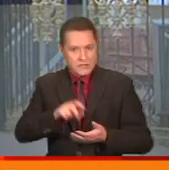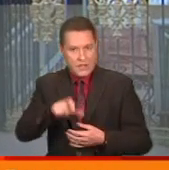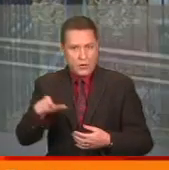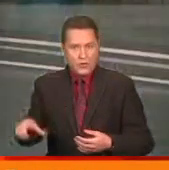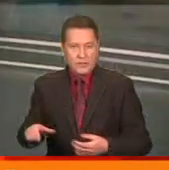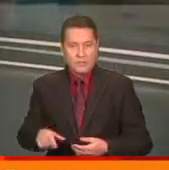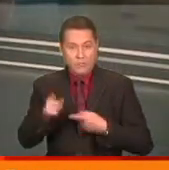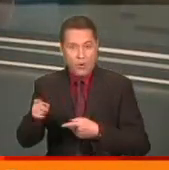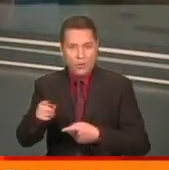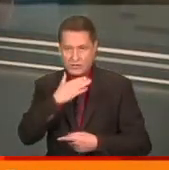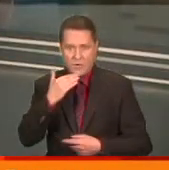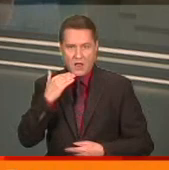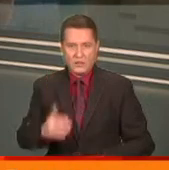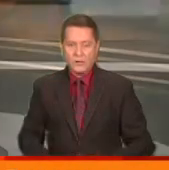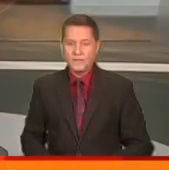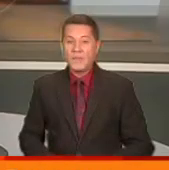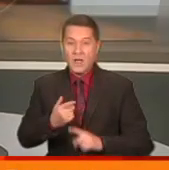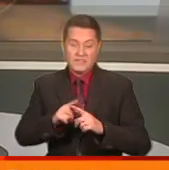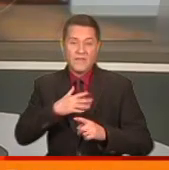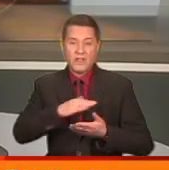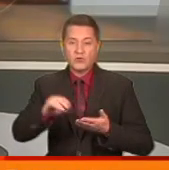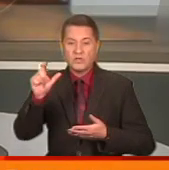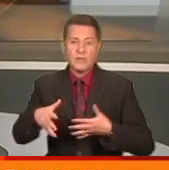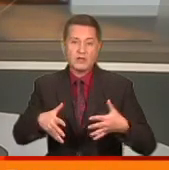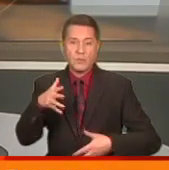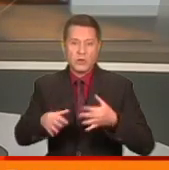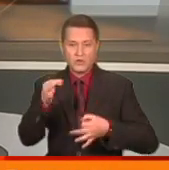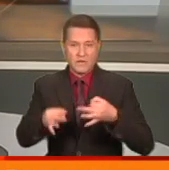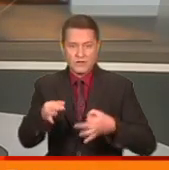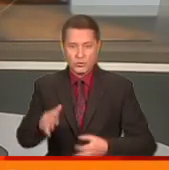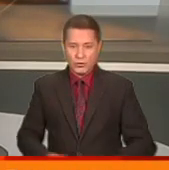Юлія. Олексію, дякую тобі. Олексій Сімаков із суду над торнадівцями.